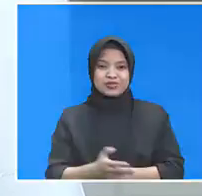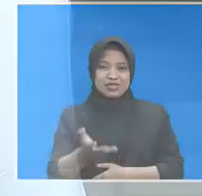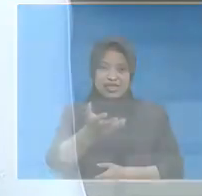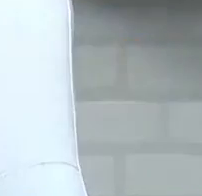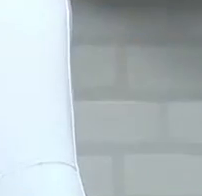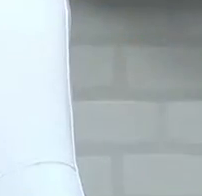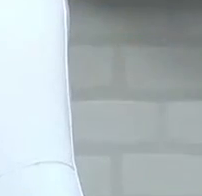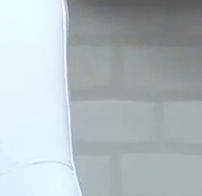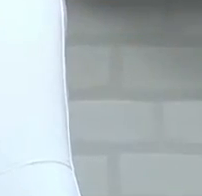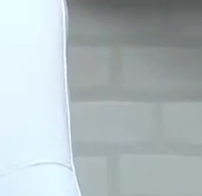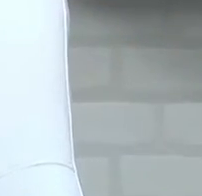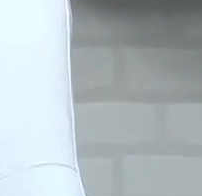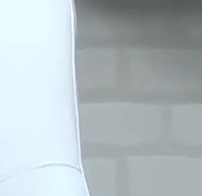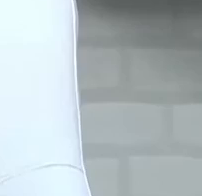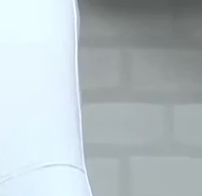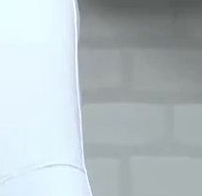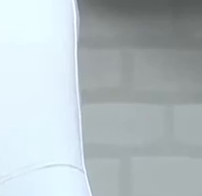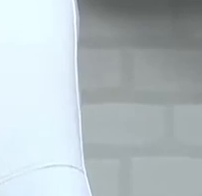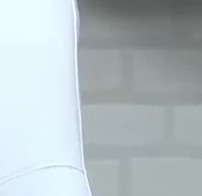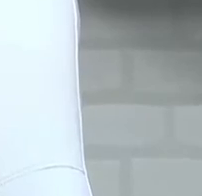Silakan.